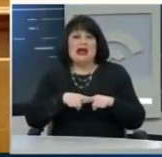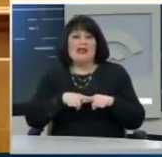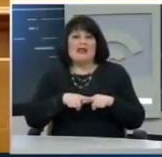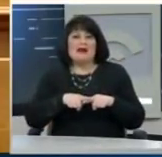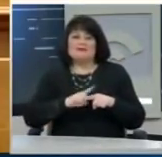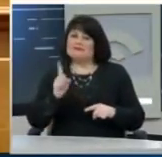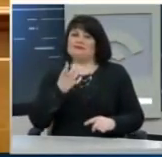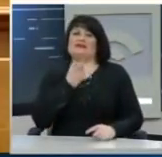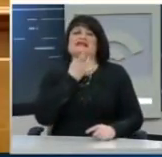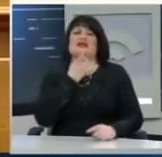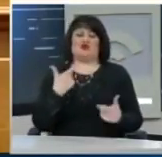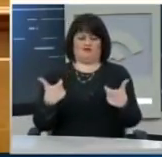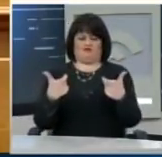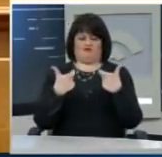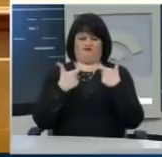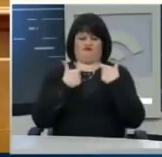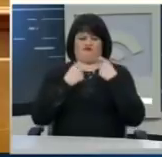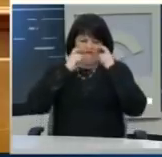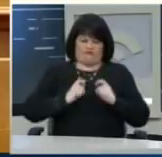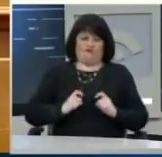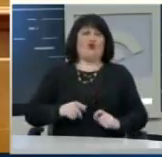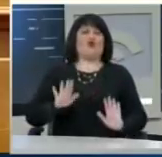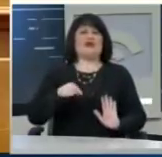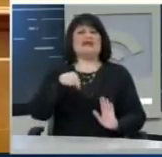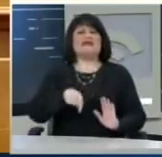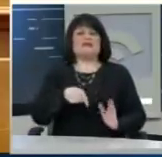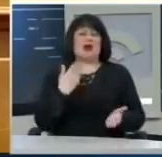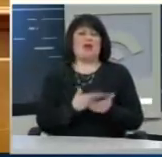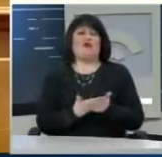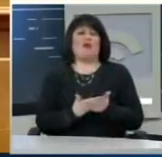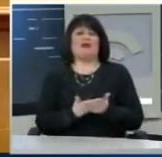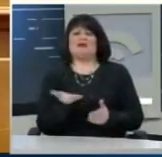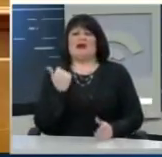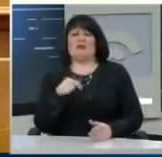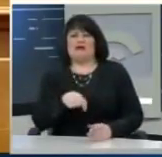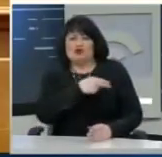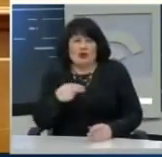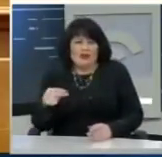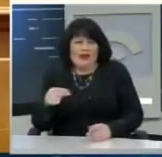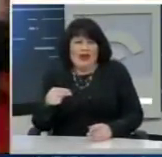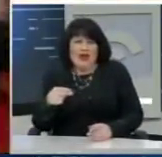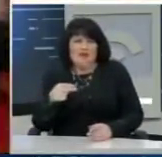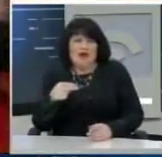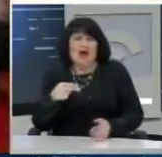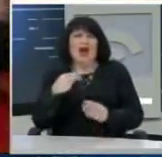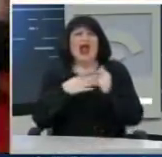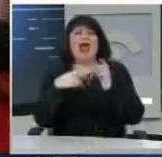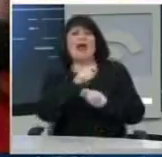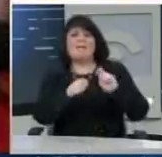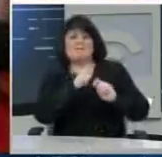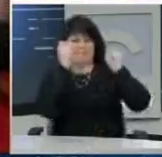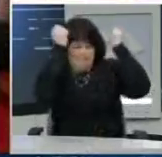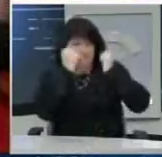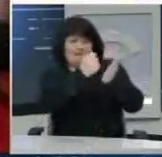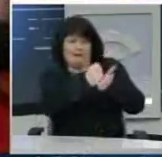σκληρό κλειό του καταναγκασμού. Διότι σήμερα η χώρα δεν έχει να αποδείξει ότι δεν φέρνει το ζήτημα των επανορθώσεων, των αποζημιώσεων, του